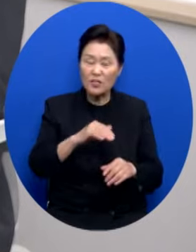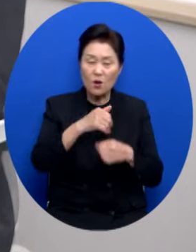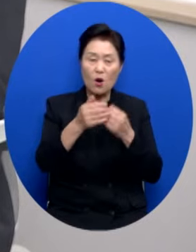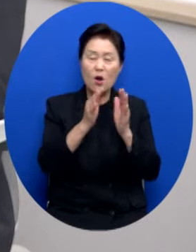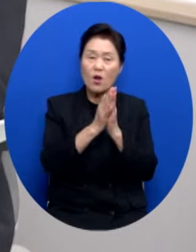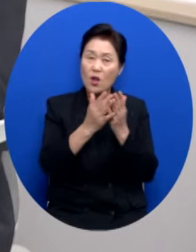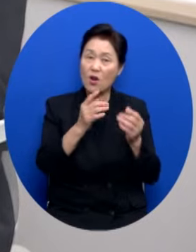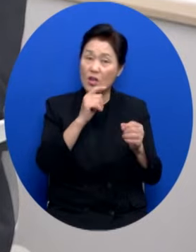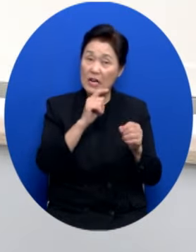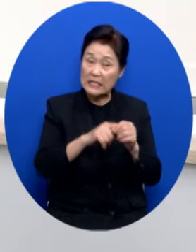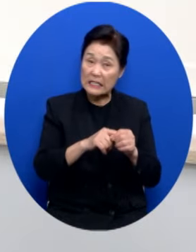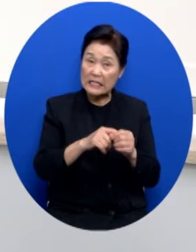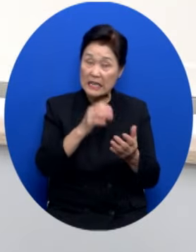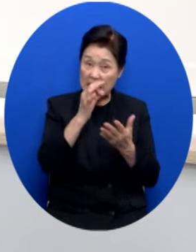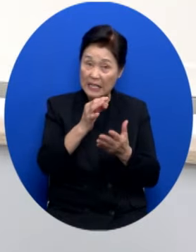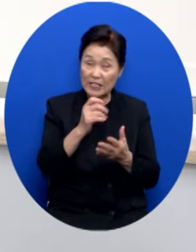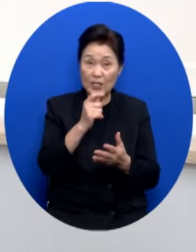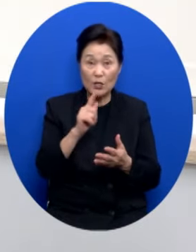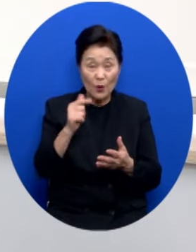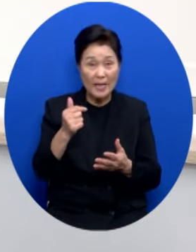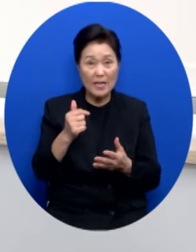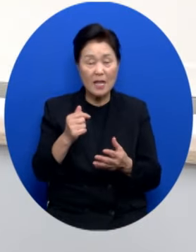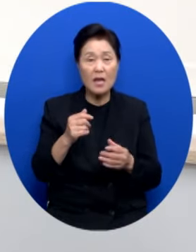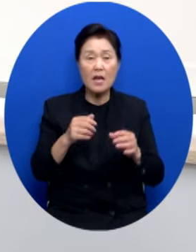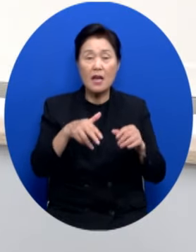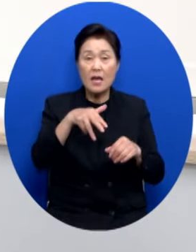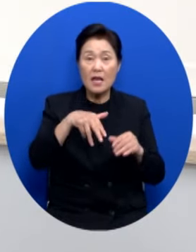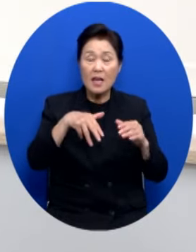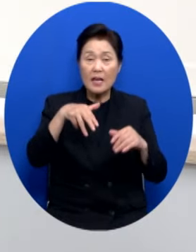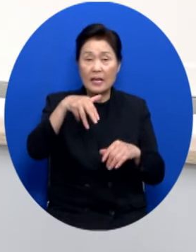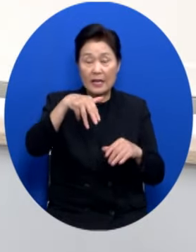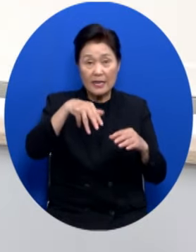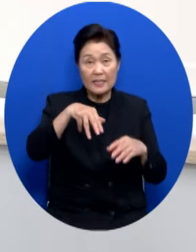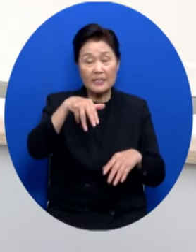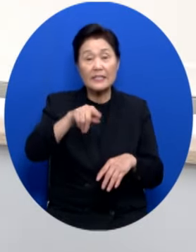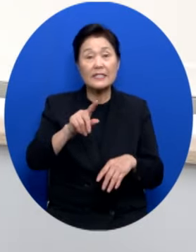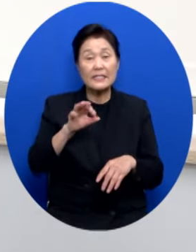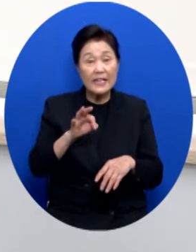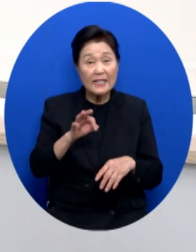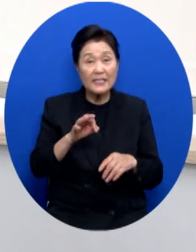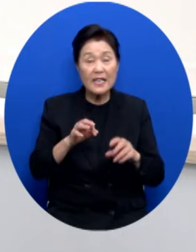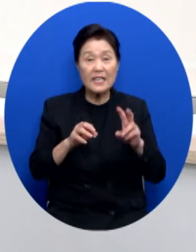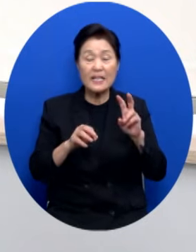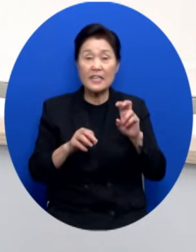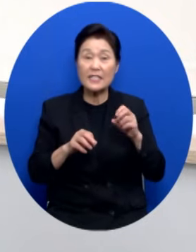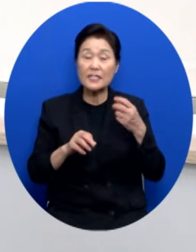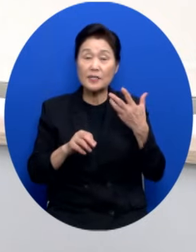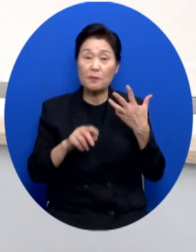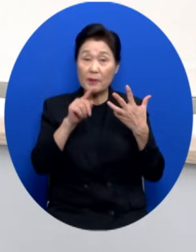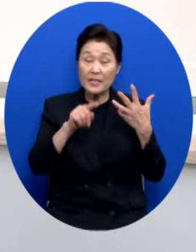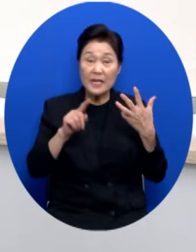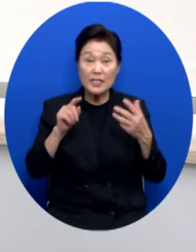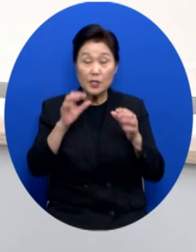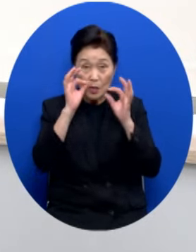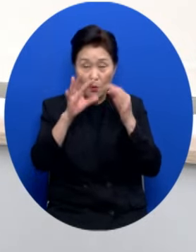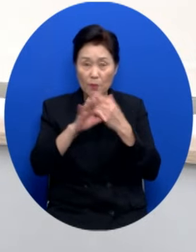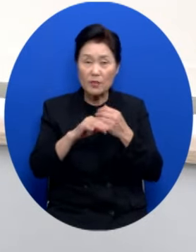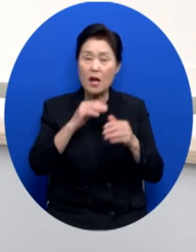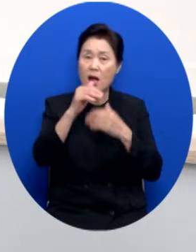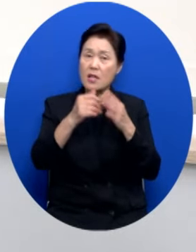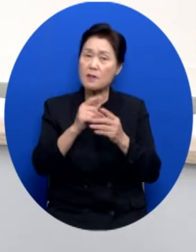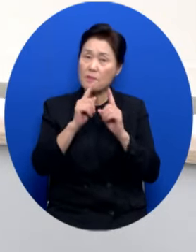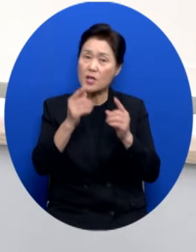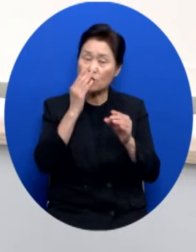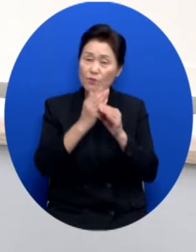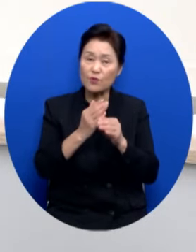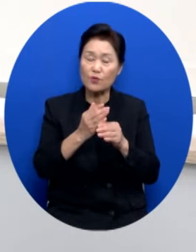가치관 창세기 1장 28절 보면 하나님이 복주시면서 하신 말씀이 생육하고 번성하라인데